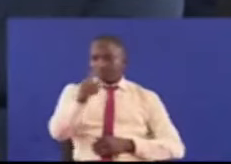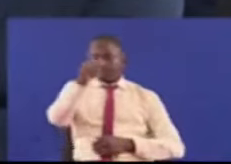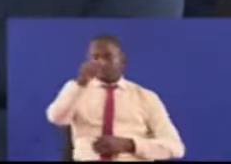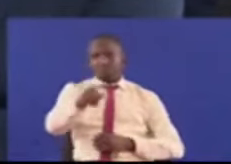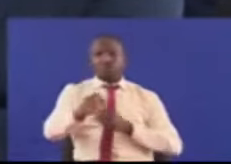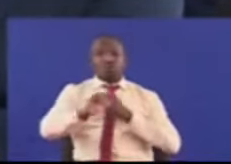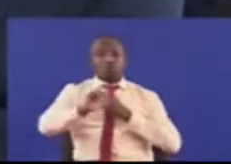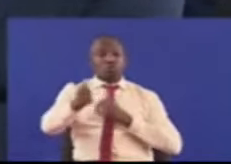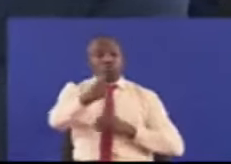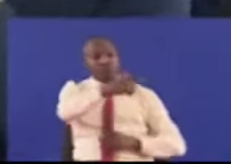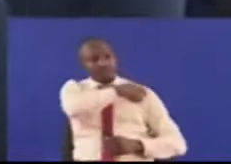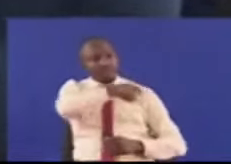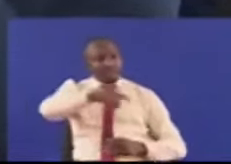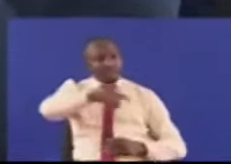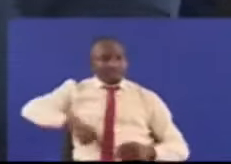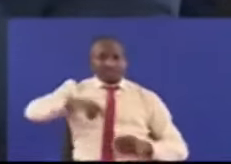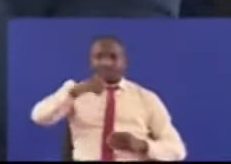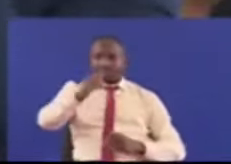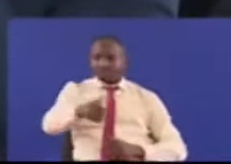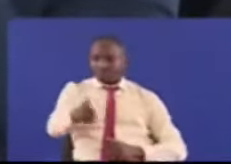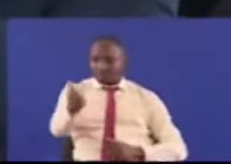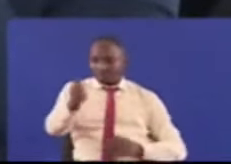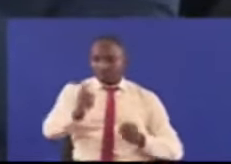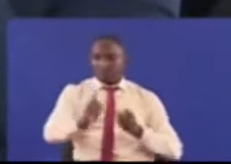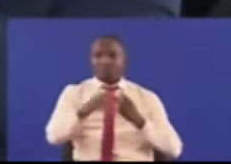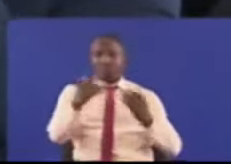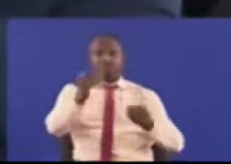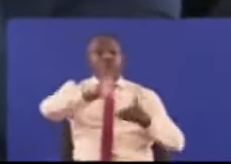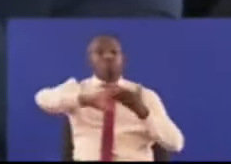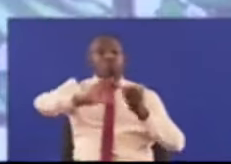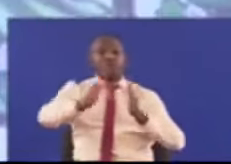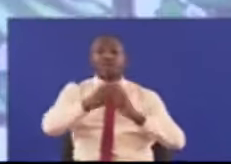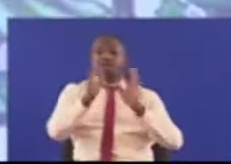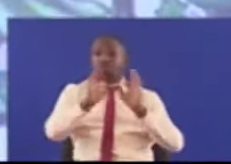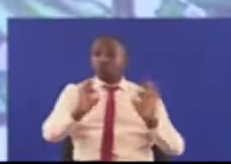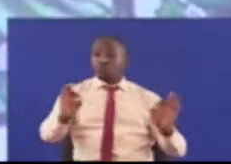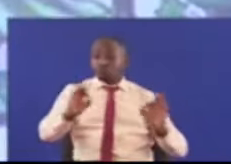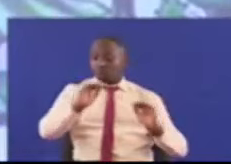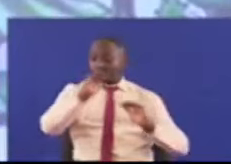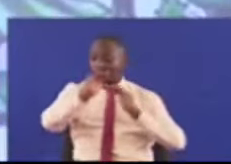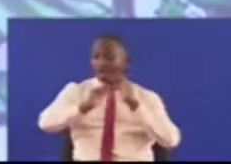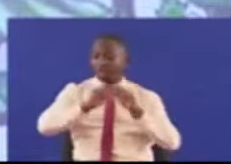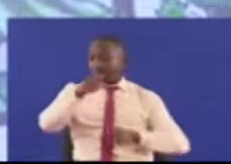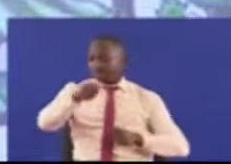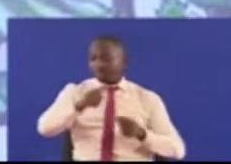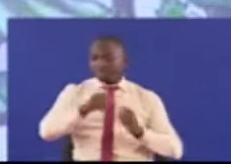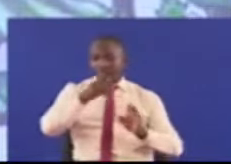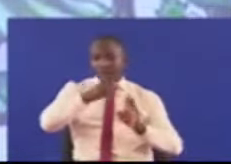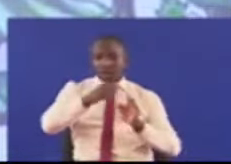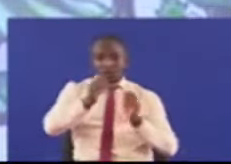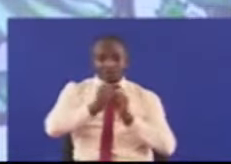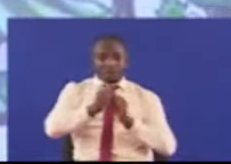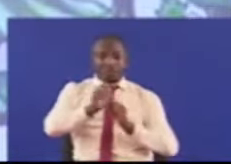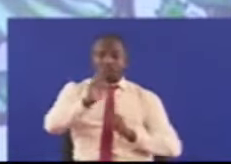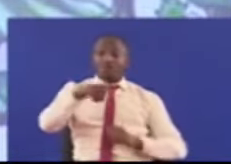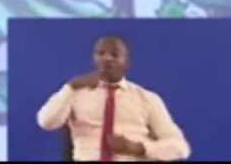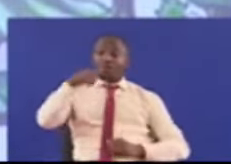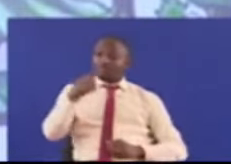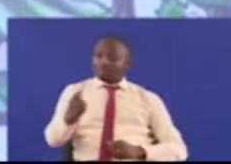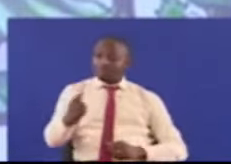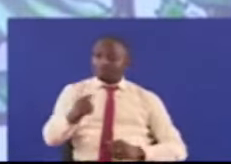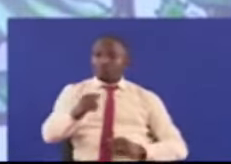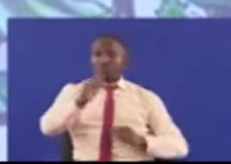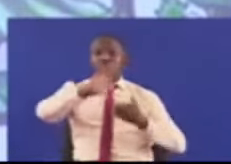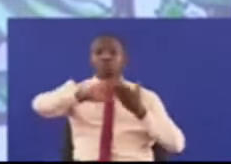anayeruhusu nchini kwako ni rais. Kwa hiyo tuelewane vizuri kwenye ngazi hiyo, ili yale nitakayokuwa nayasema